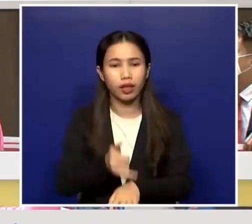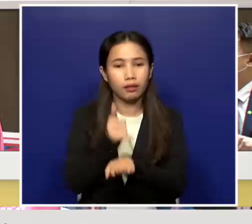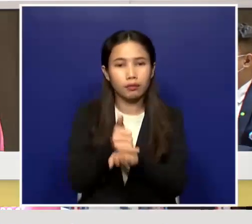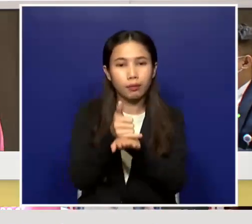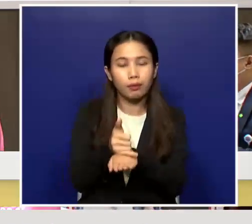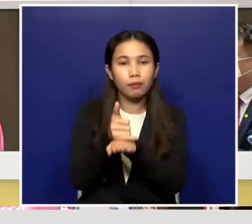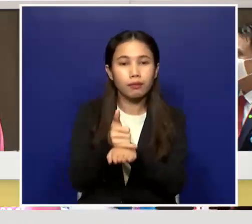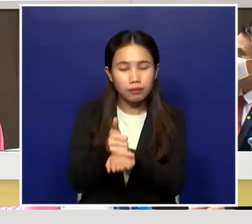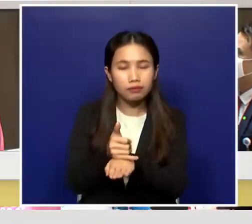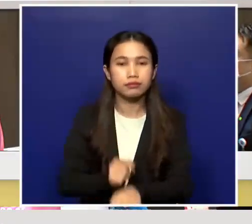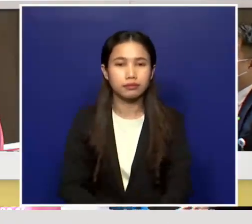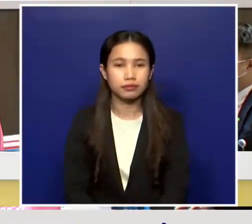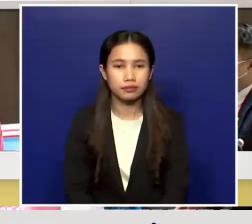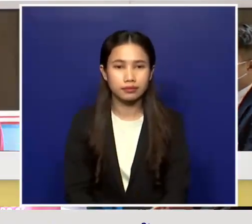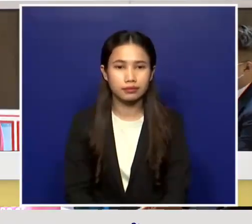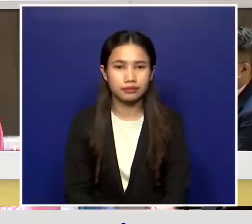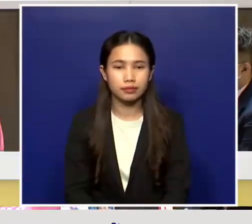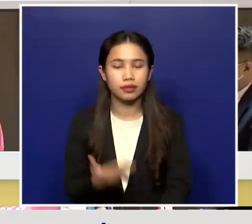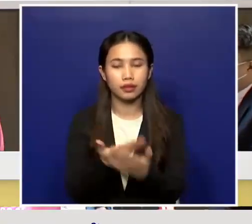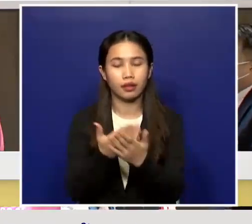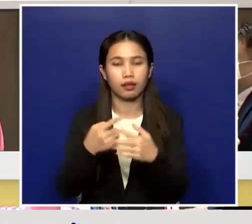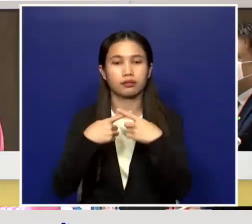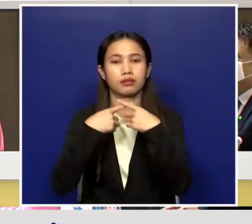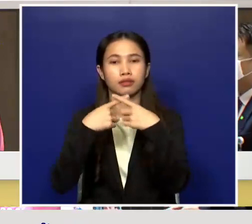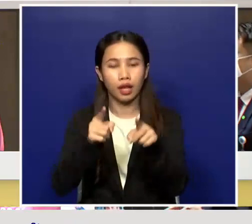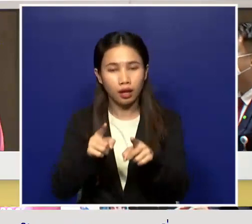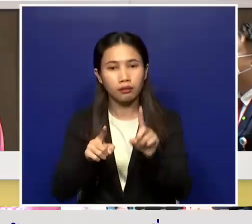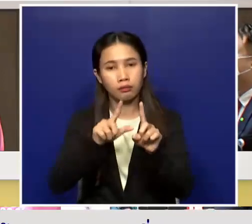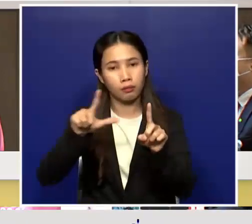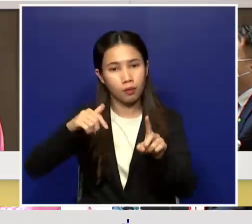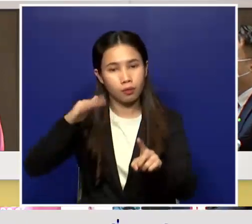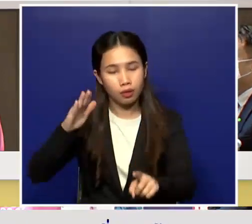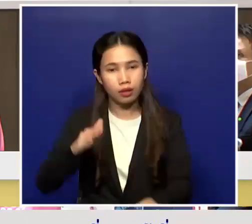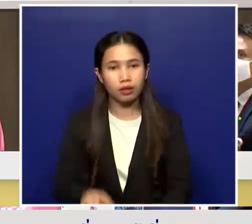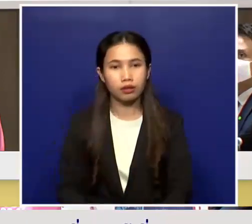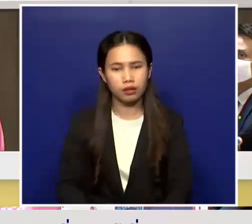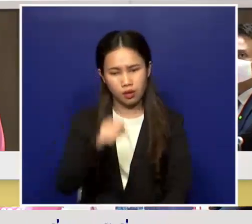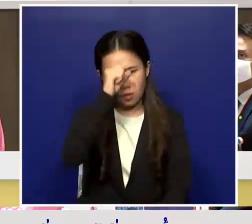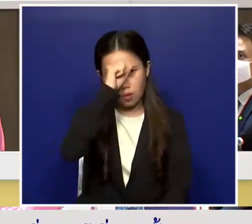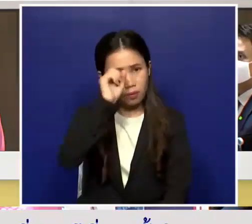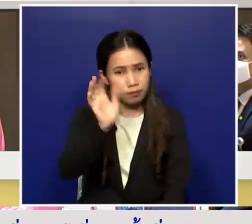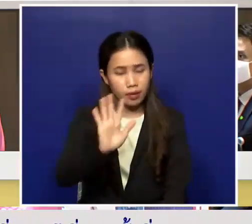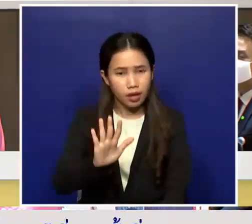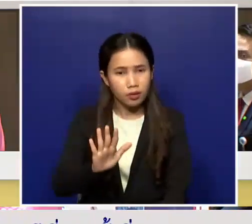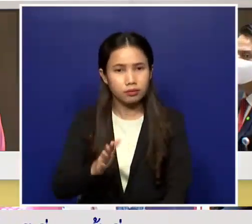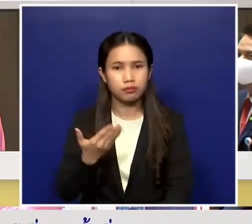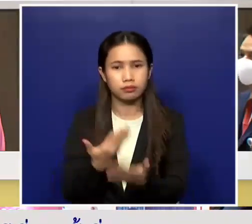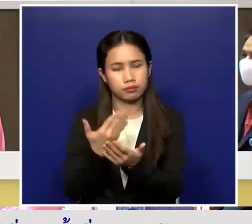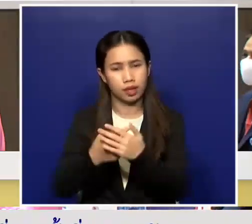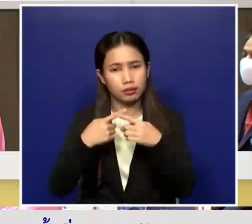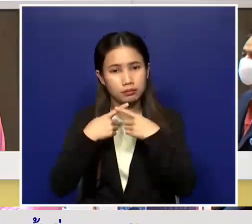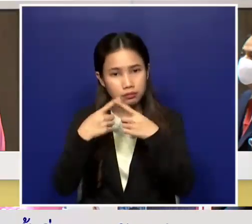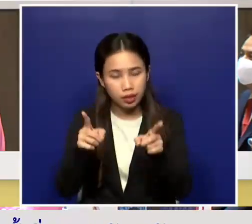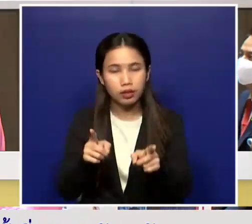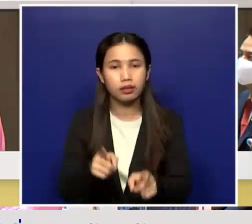ว่ารถบัสแหนบราคามันต่างคนอื่นเป็นล้านอย่าโง่นะราคามันต่างกว่ารถแอร์ซัสเพนชั่นเป็นล้